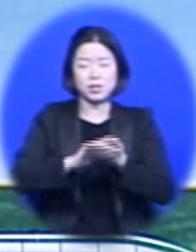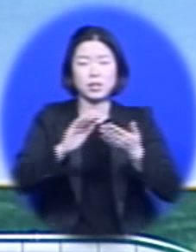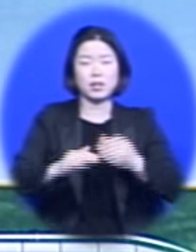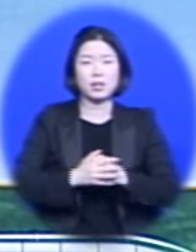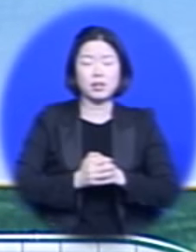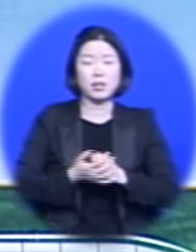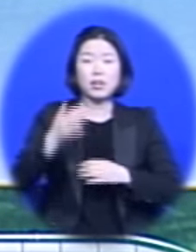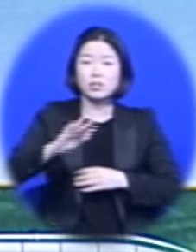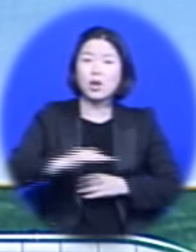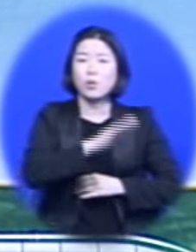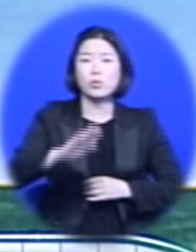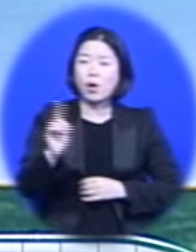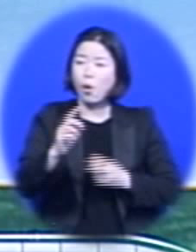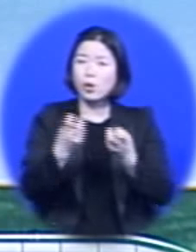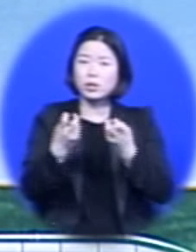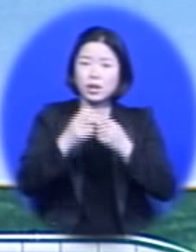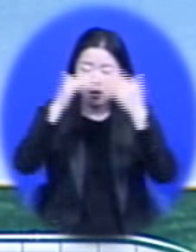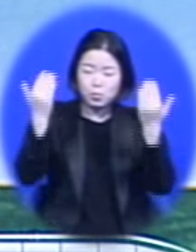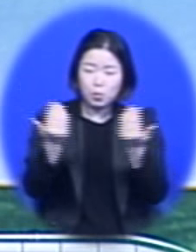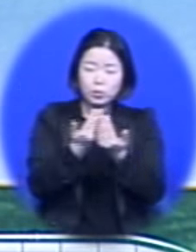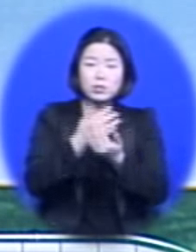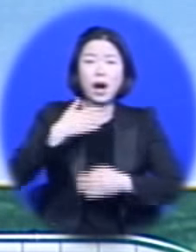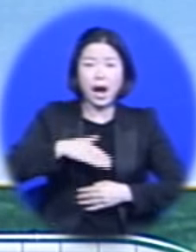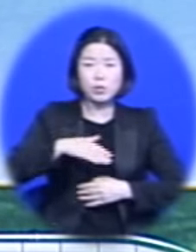그런데 우리가 어떻게 모든 걸 다 알고 기도할 수 있겠어요?